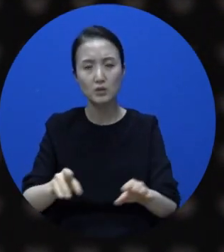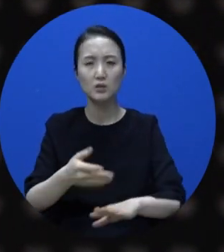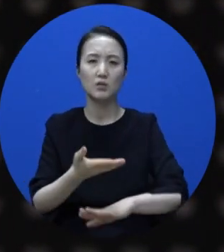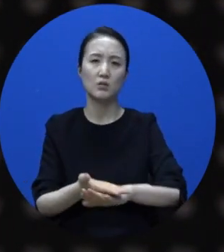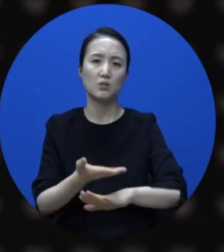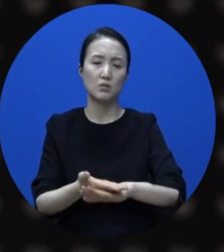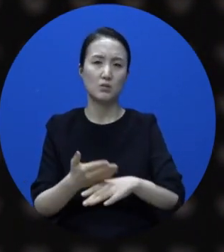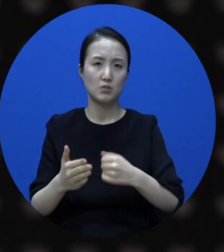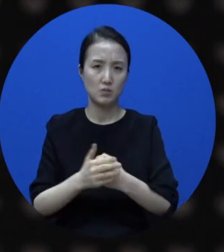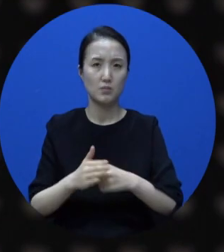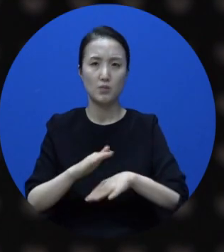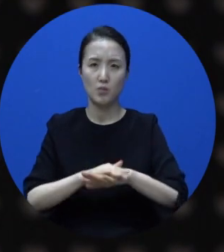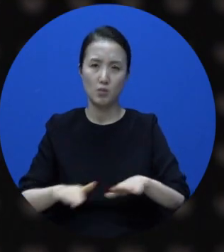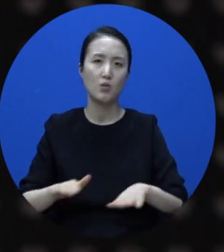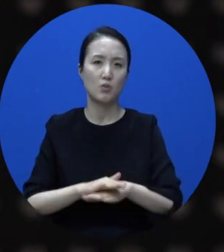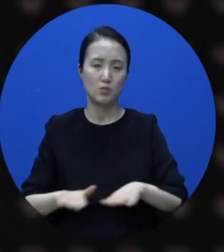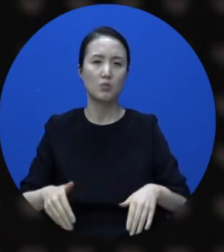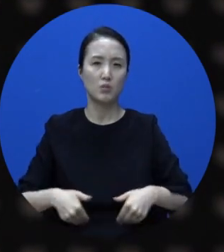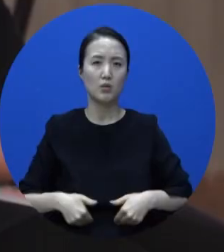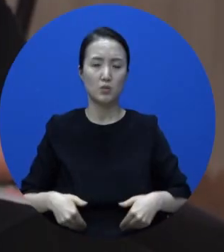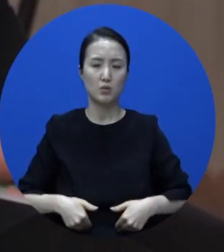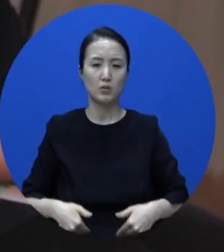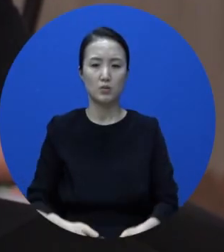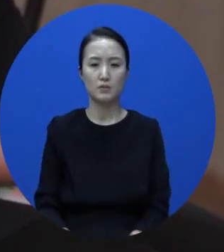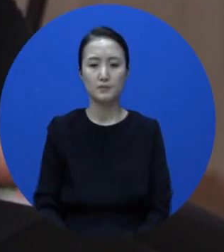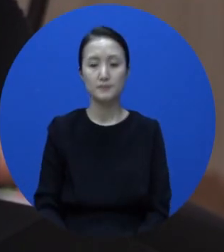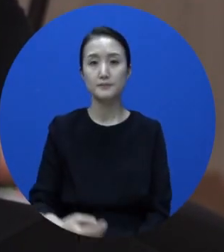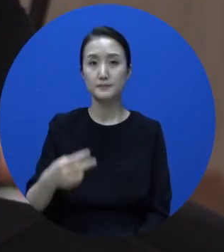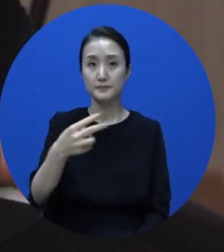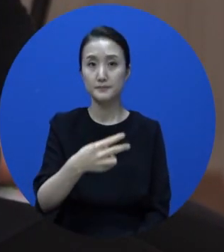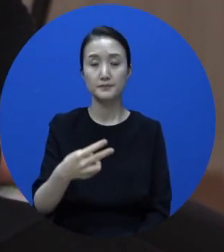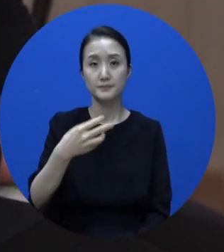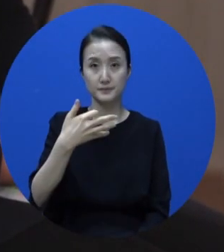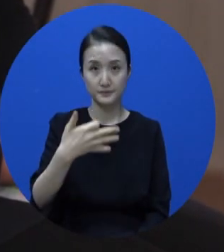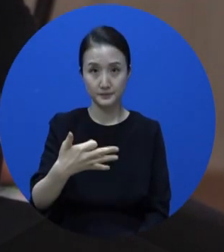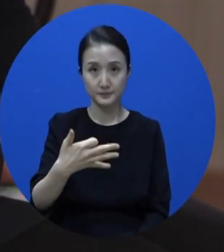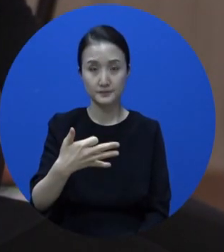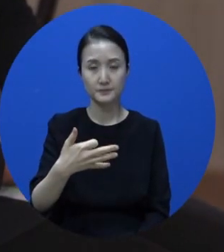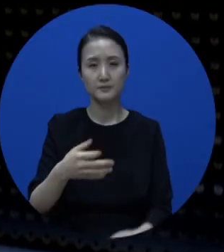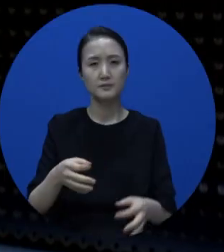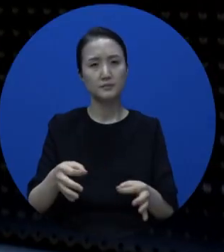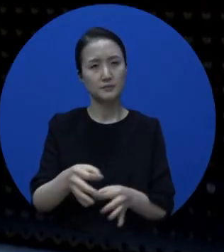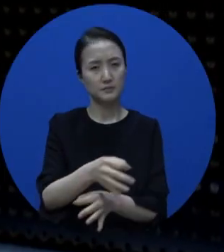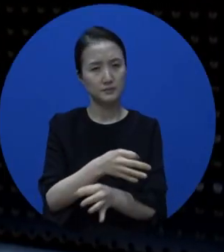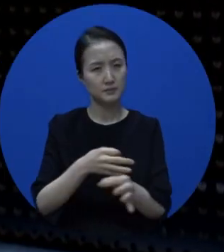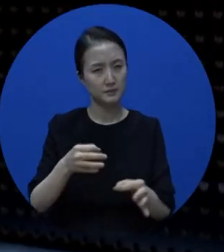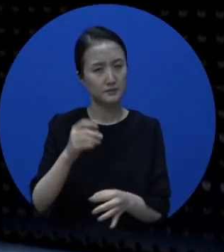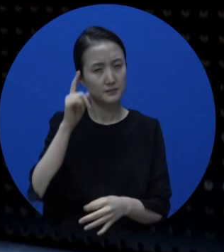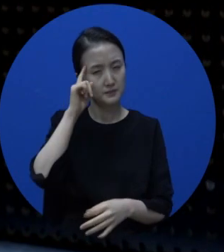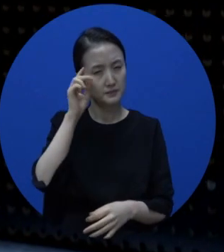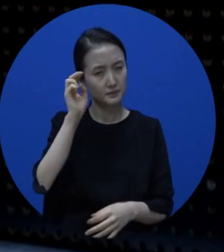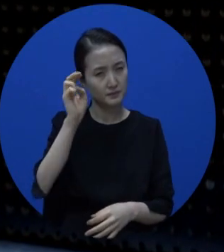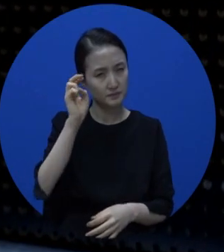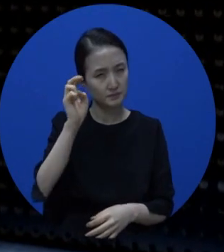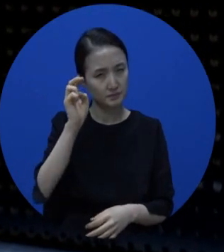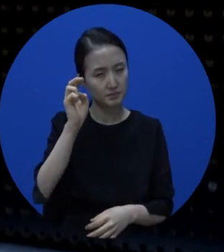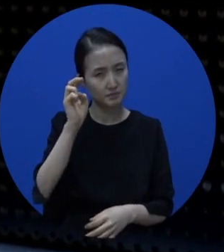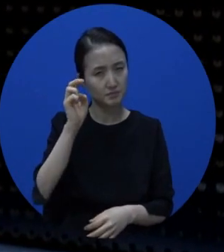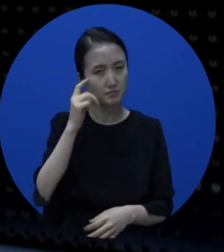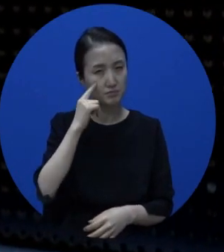필요하다 반드시 필요하다 라는 것을 강조해 드립니다 제가 2019년